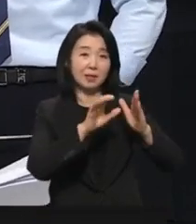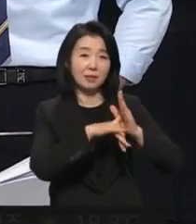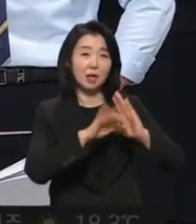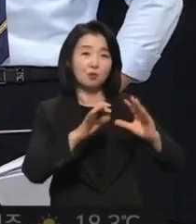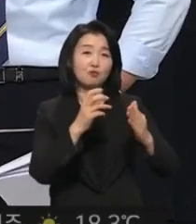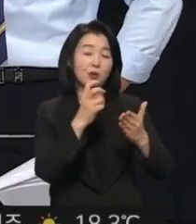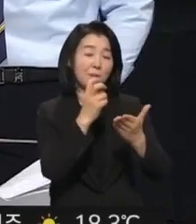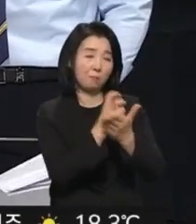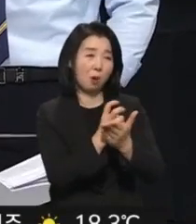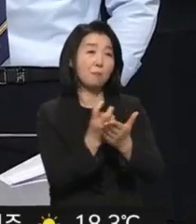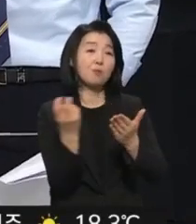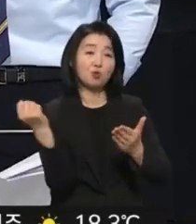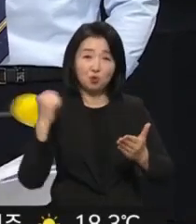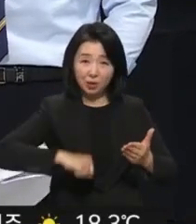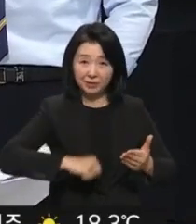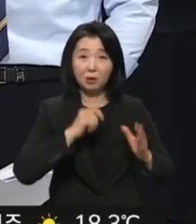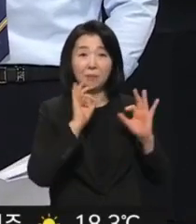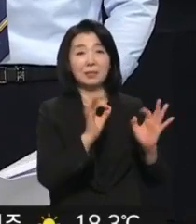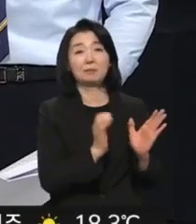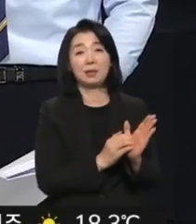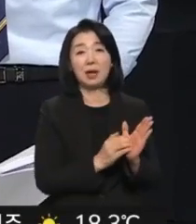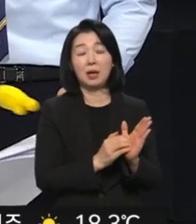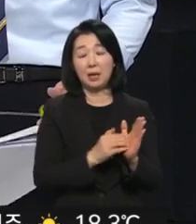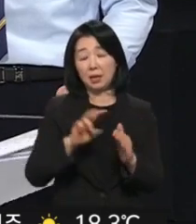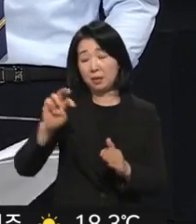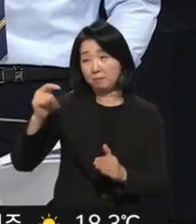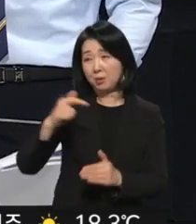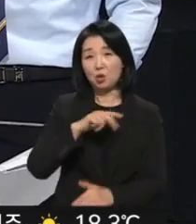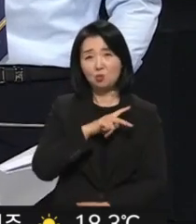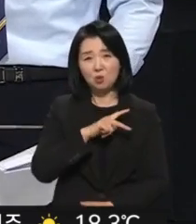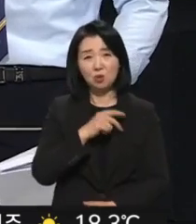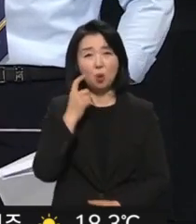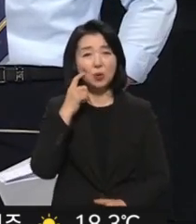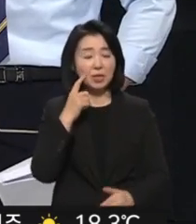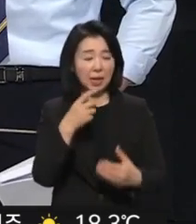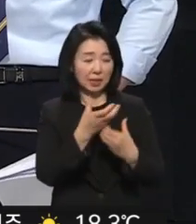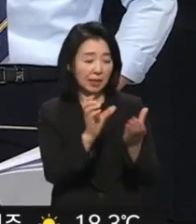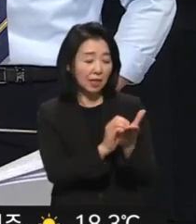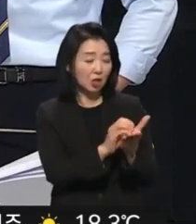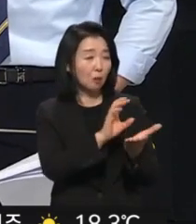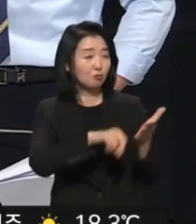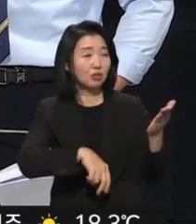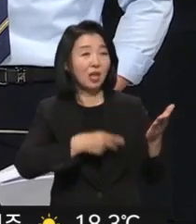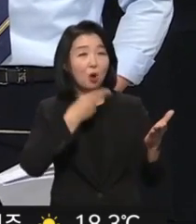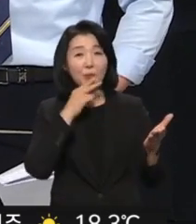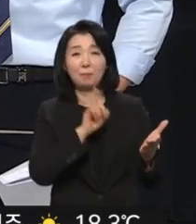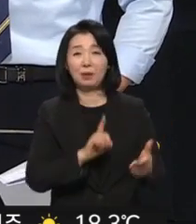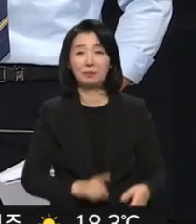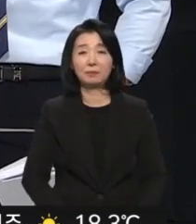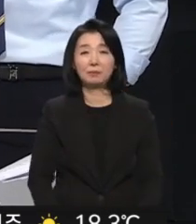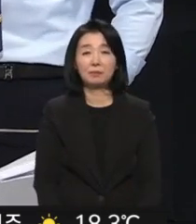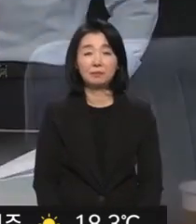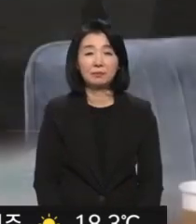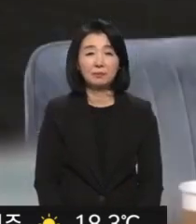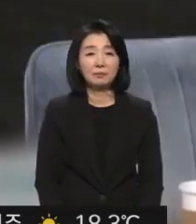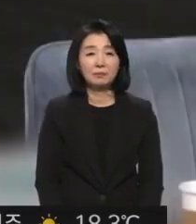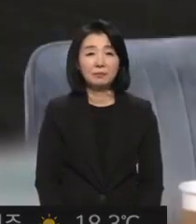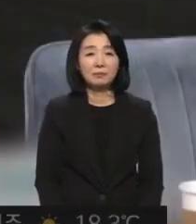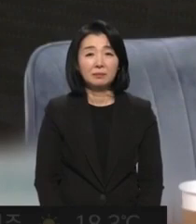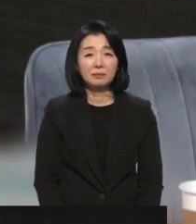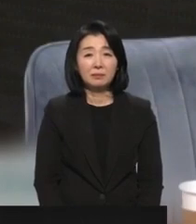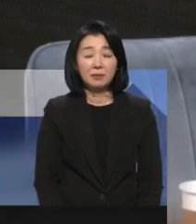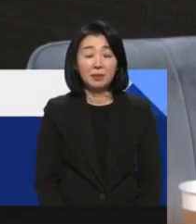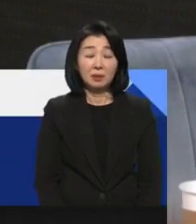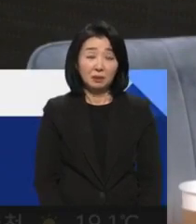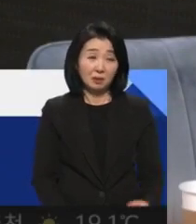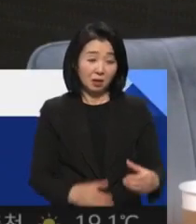국회법을 위반했다고 본 건데요. 다만 민 의원은 여전히 위장탈당에 아무 문제가 없다고 맞서고 있습니다. 당시 제가